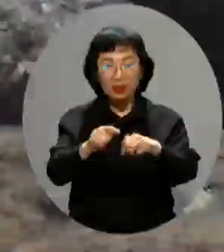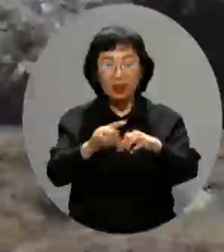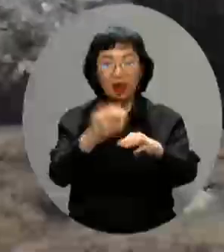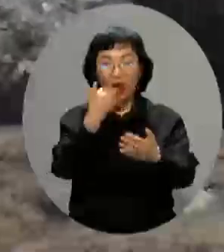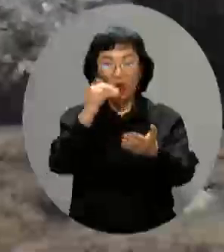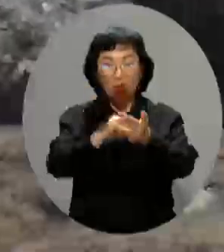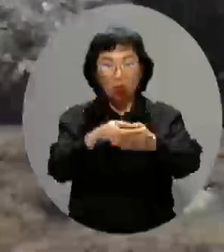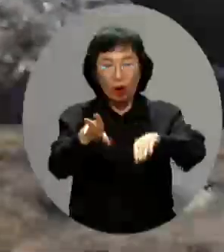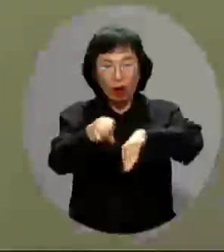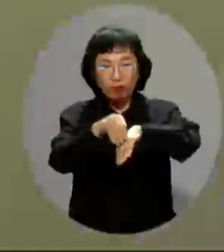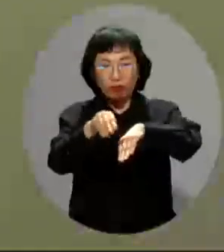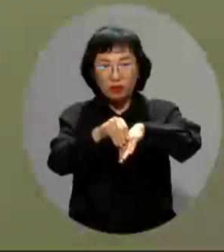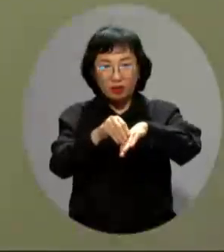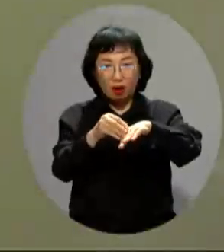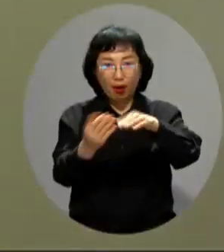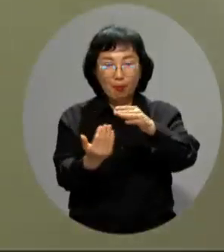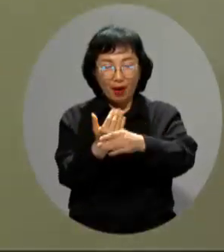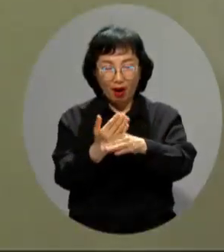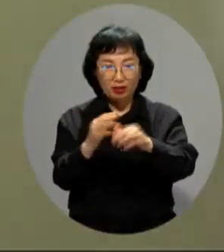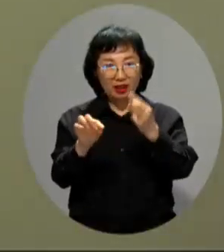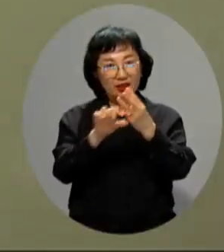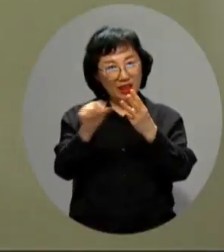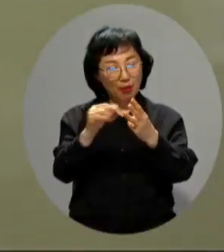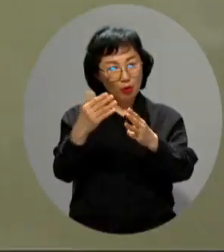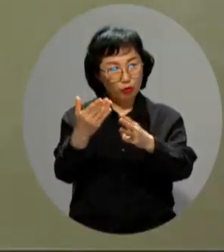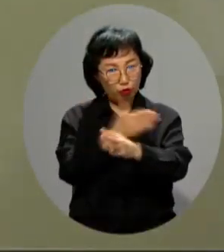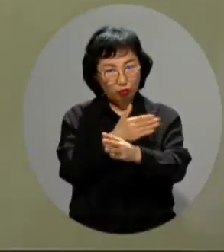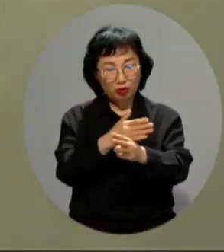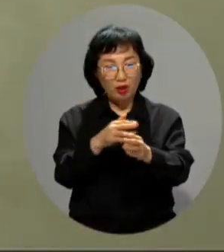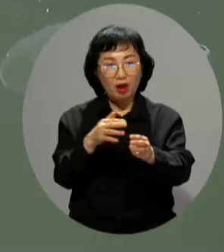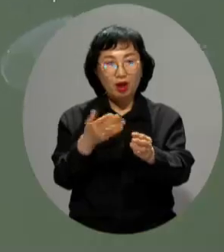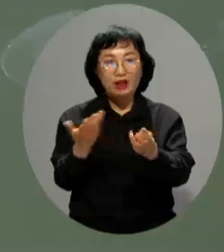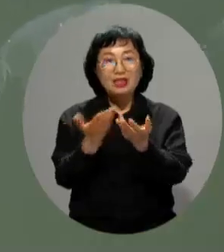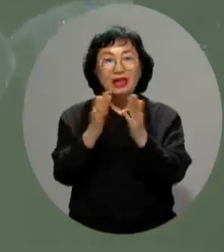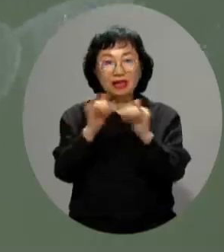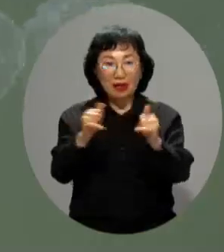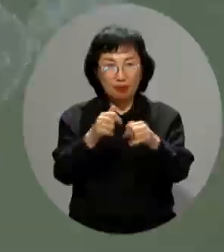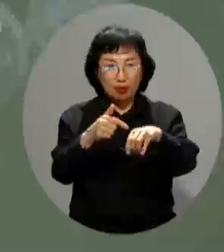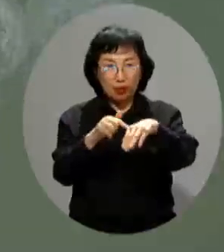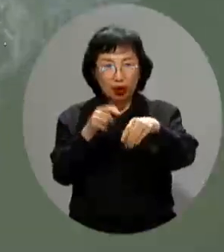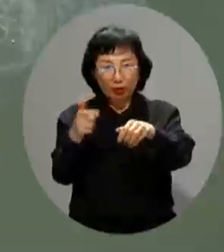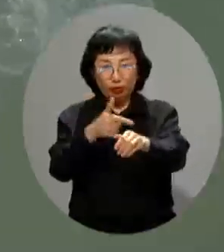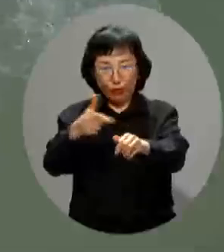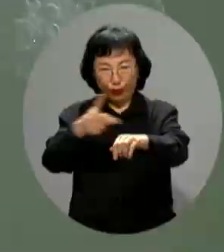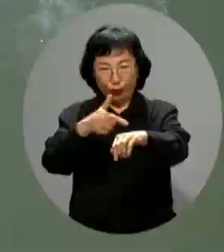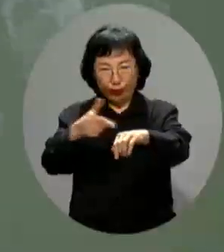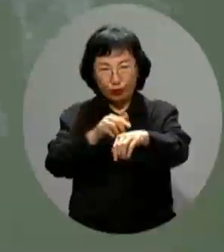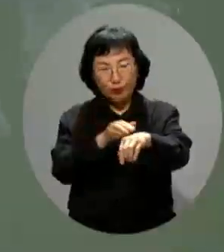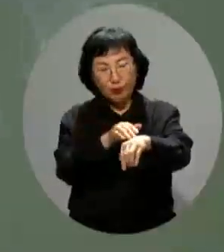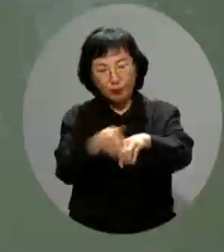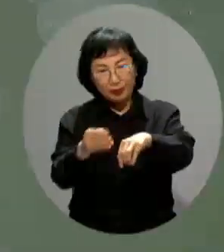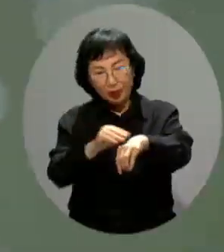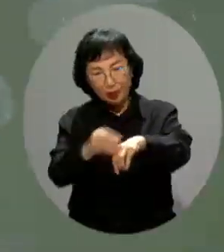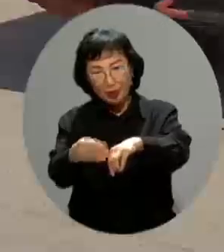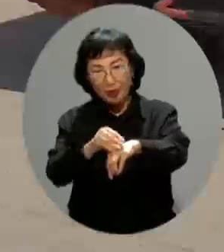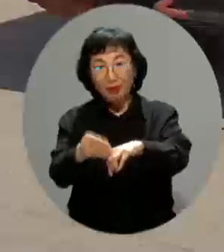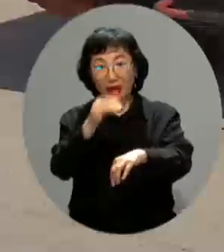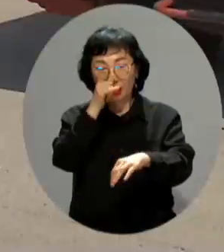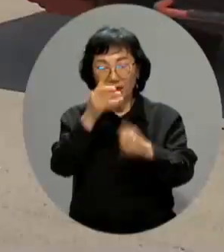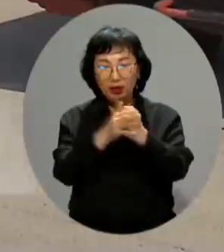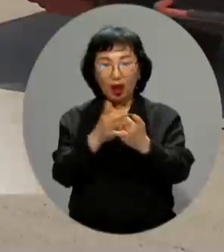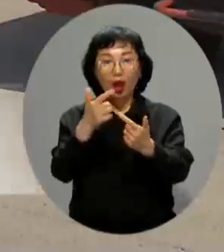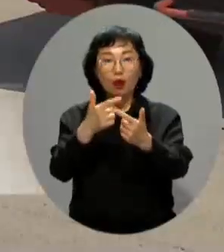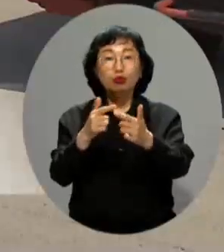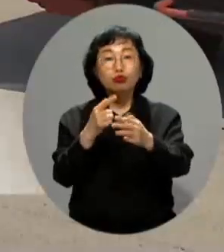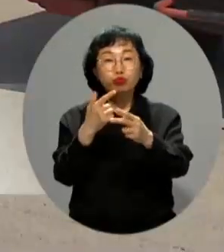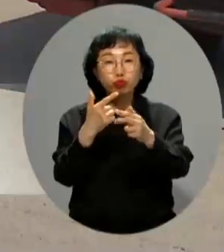성장하는 3월경, 잠수부가 고압으로 물을 분사해 하나하나 떼어내는 방식으로 진행됩니다. 하지만 부안군의